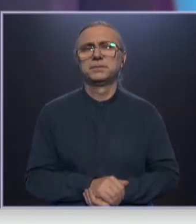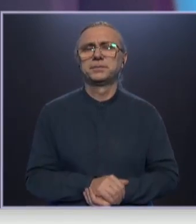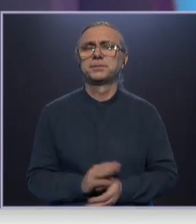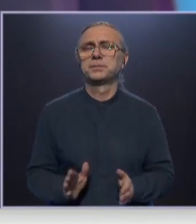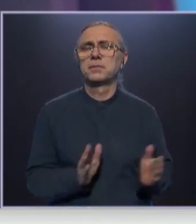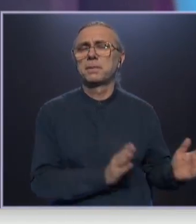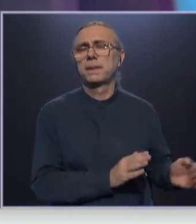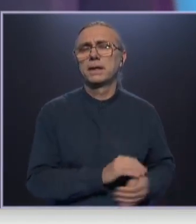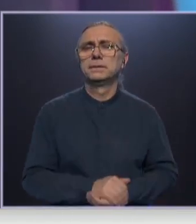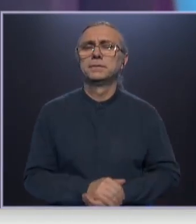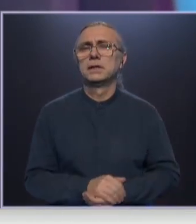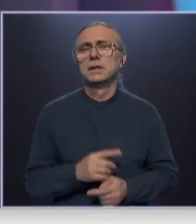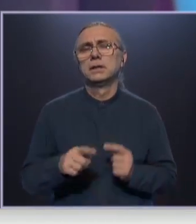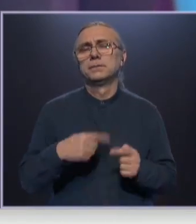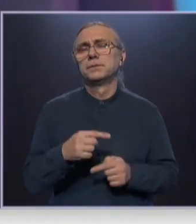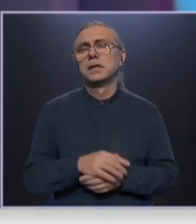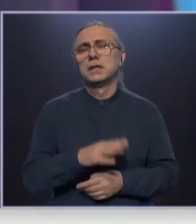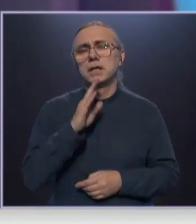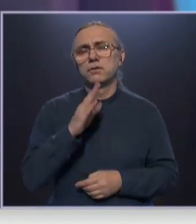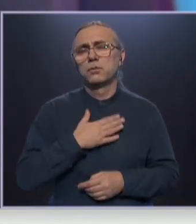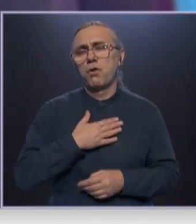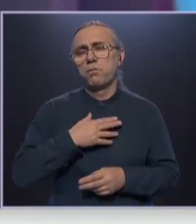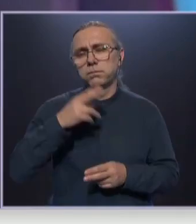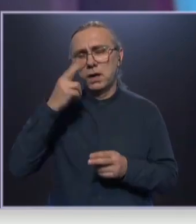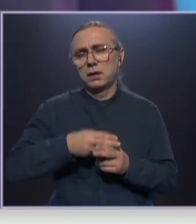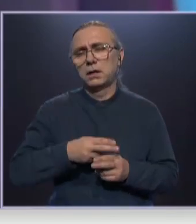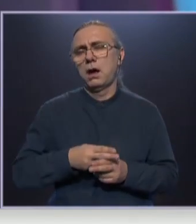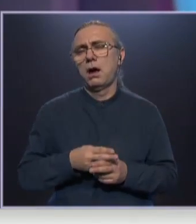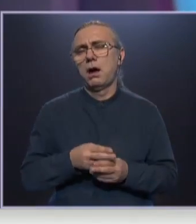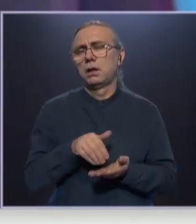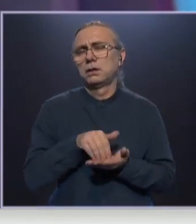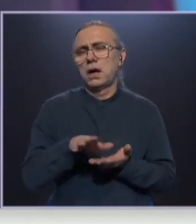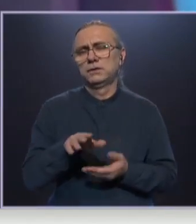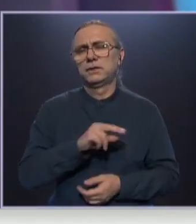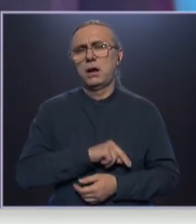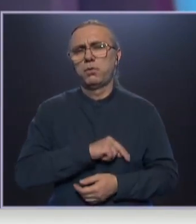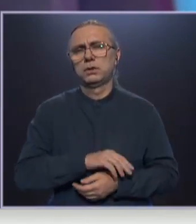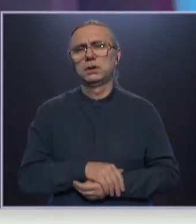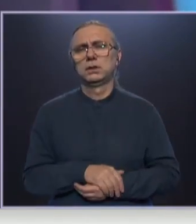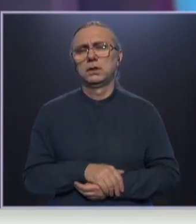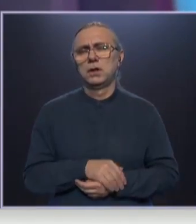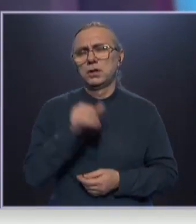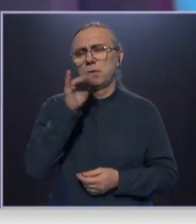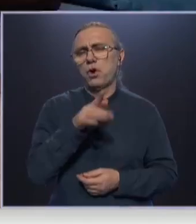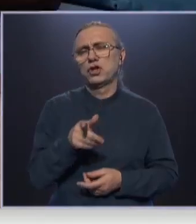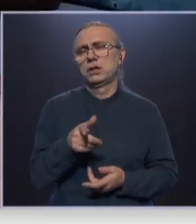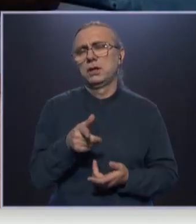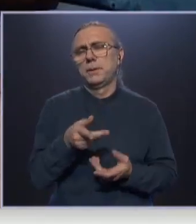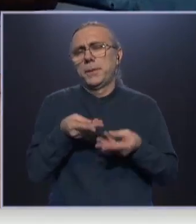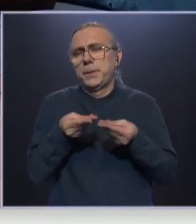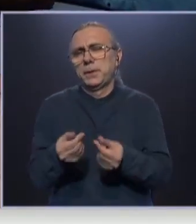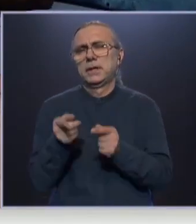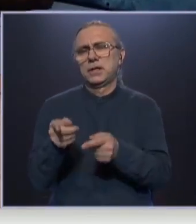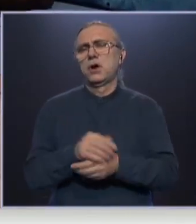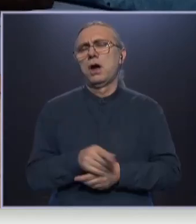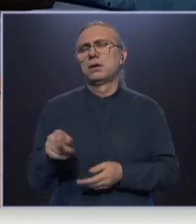добрый вечер. Девушка моего брата категорически отказывается работать. Это длится уже на протяжении 3-го года. Он не может с ней совладать. Она отказывается что-либо